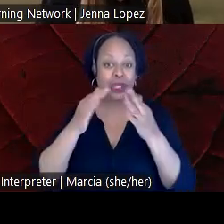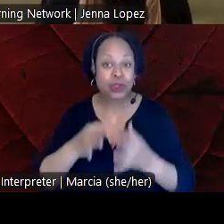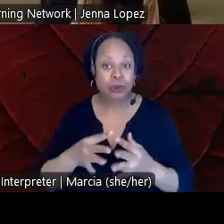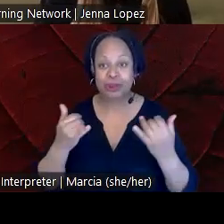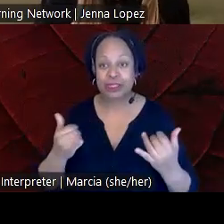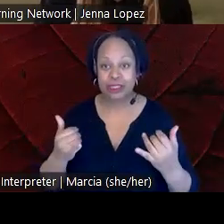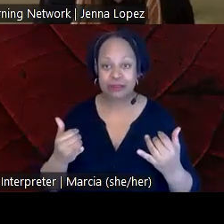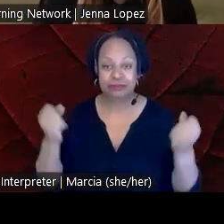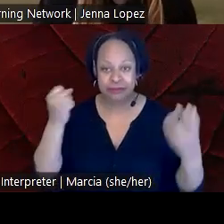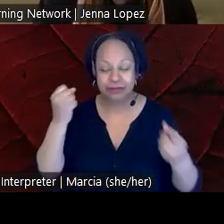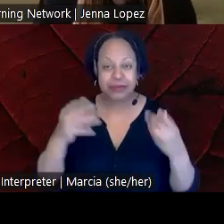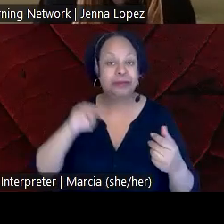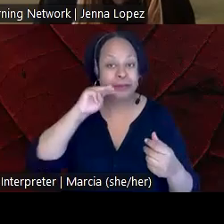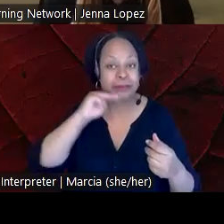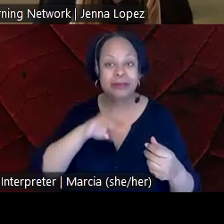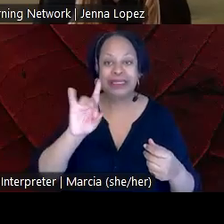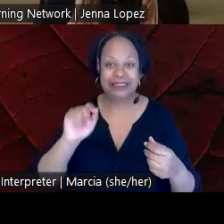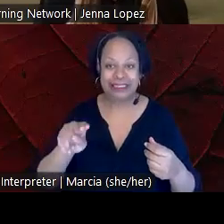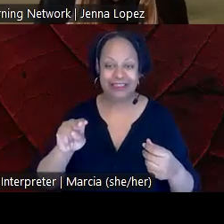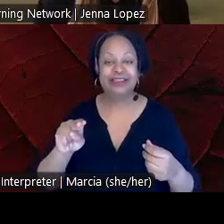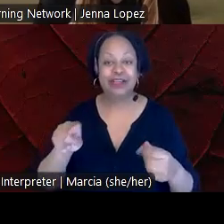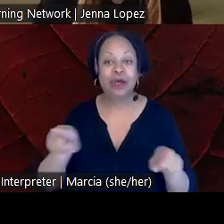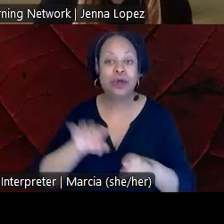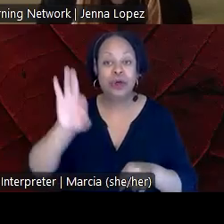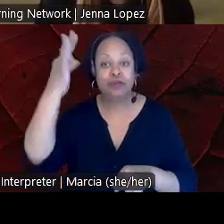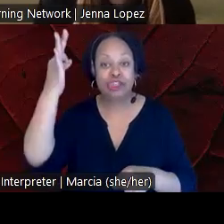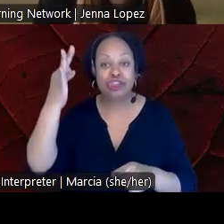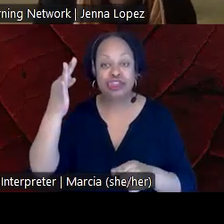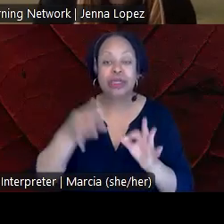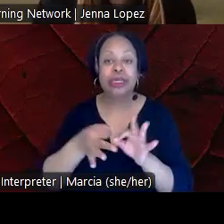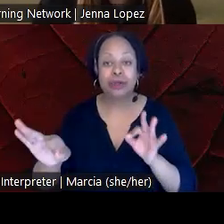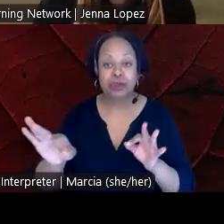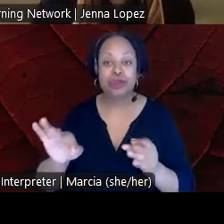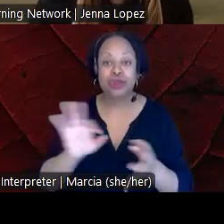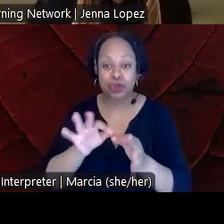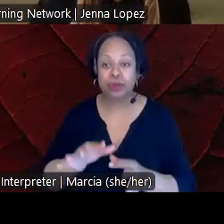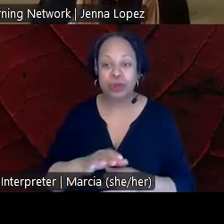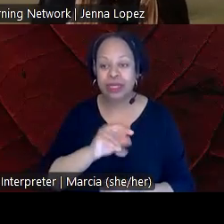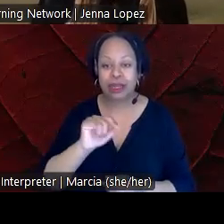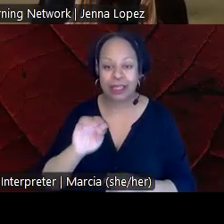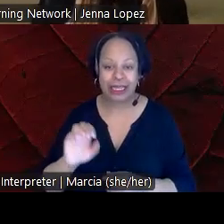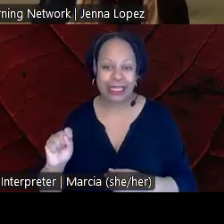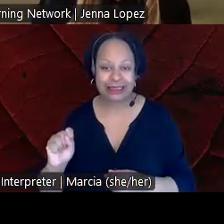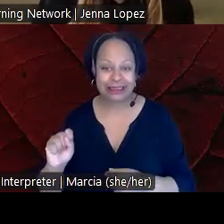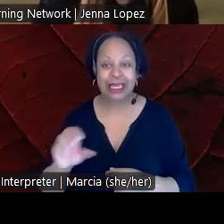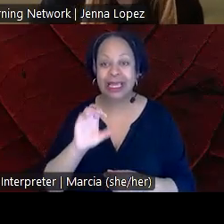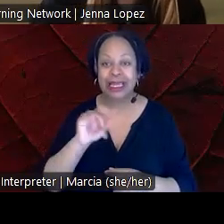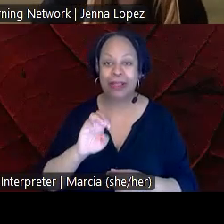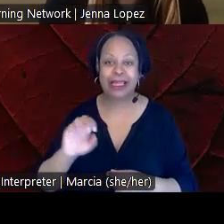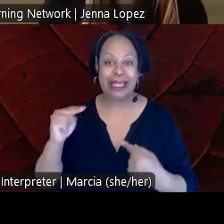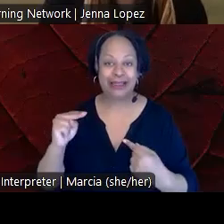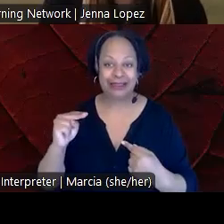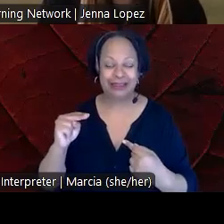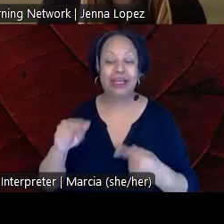également à remercier les interprètes ASL, Marsha et Dean, et les interprètes en français, Caroline S. et Caroline